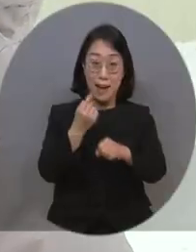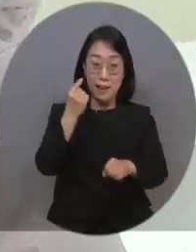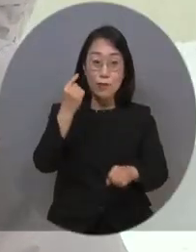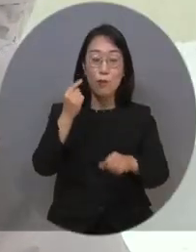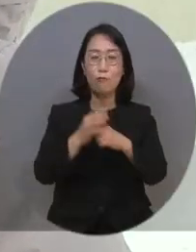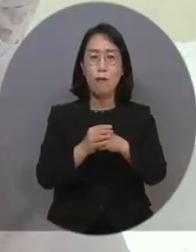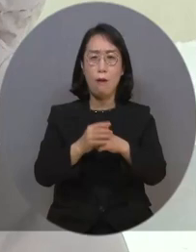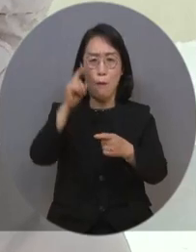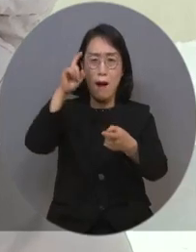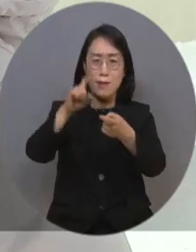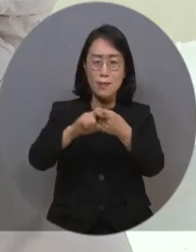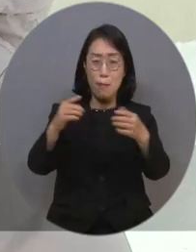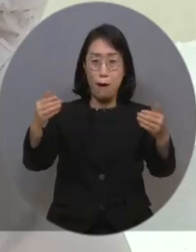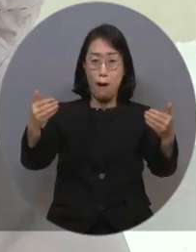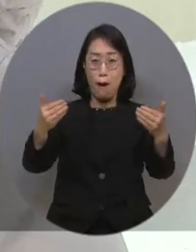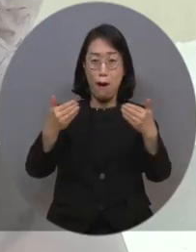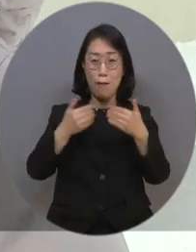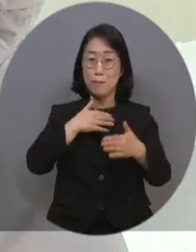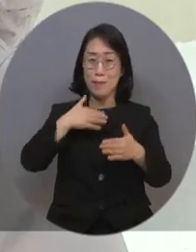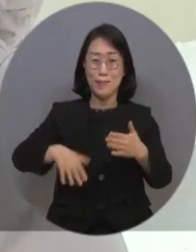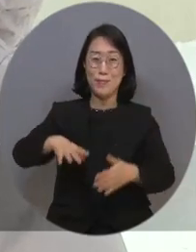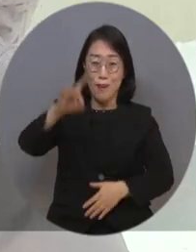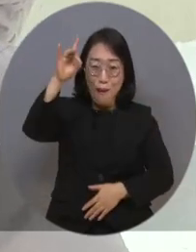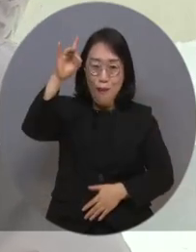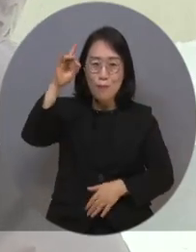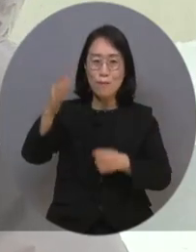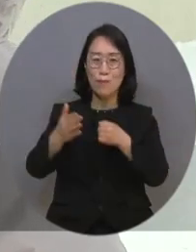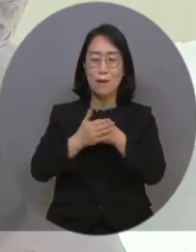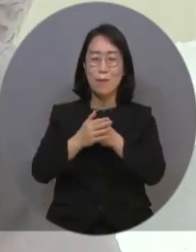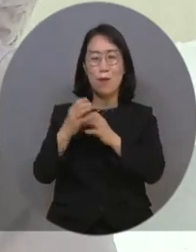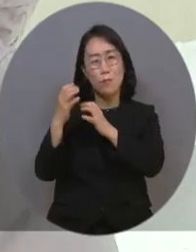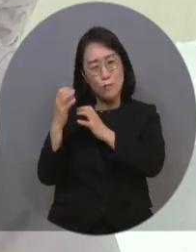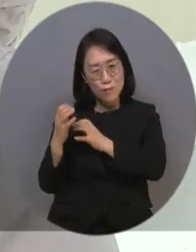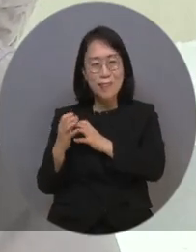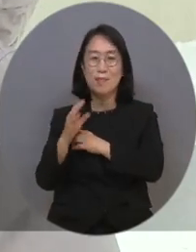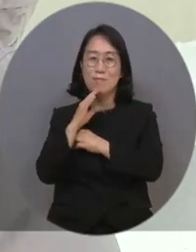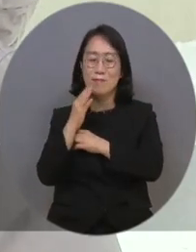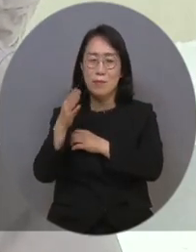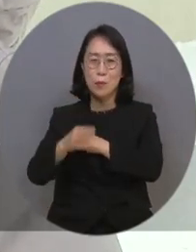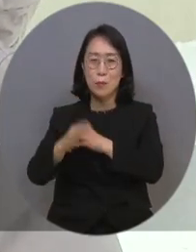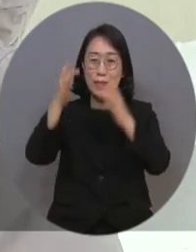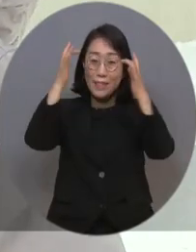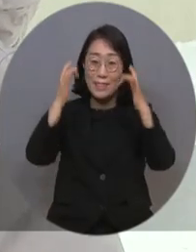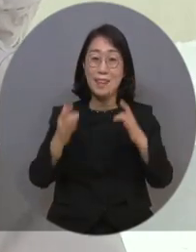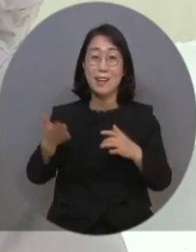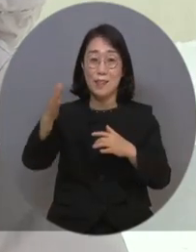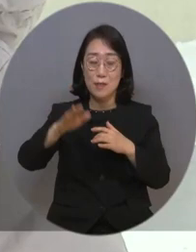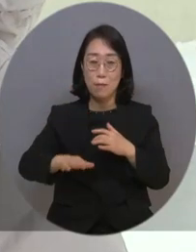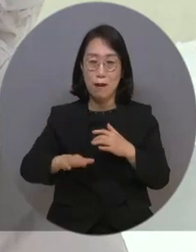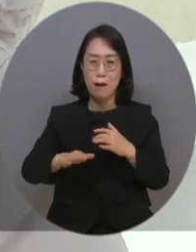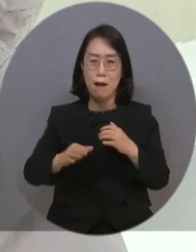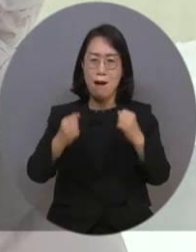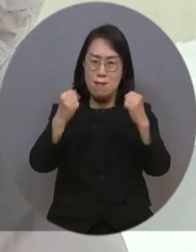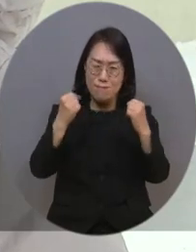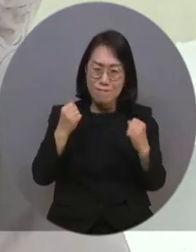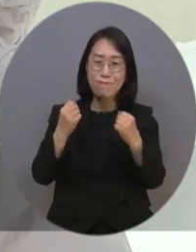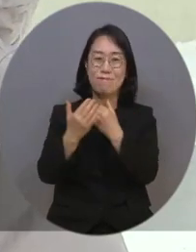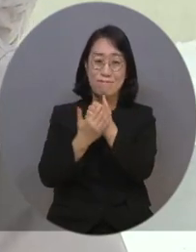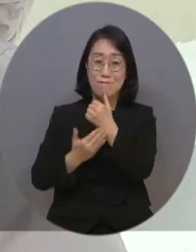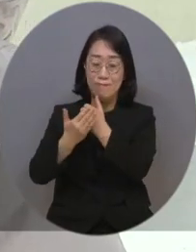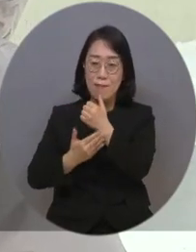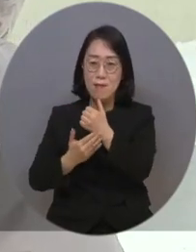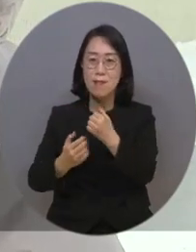장염 그렇게 관심을 받아본 적이 처음이라 많이 부담도 되고 긴장도 됐었는데 또 응원 받은만큼